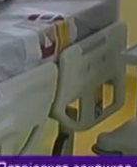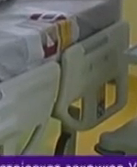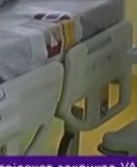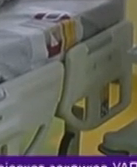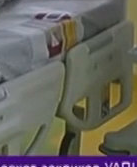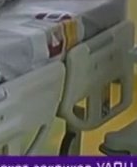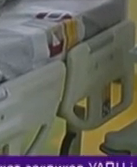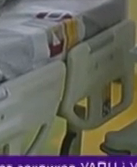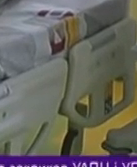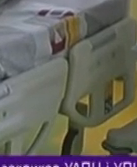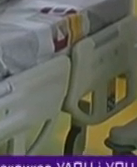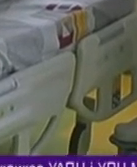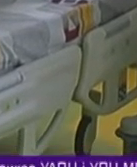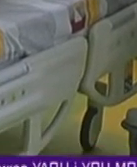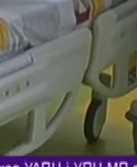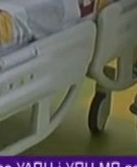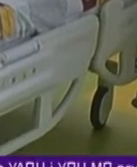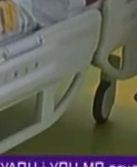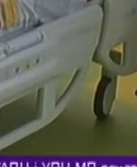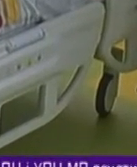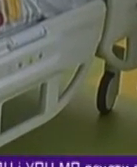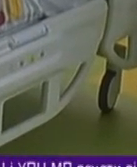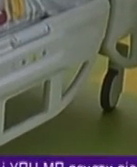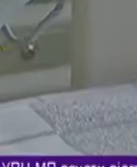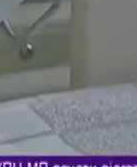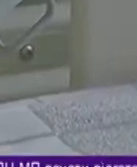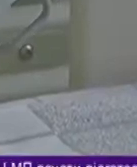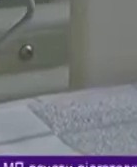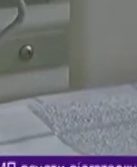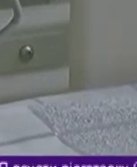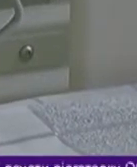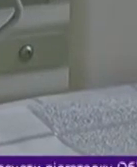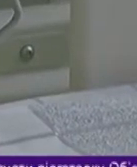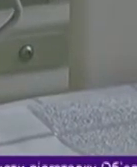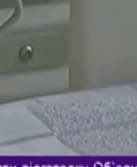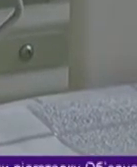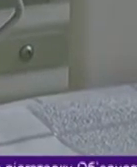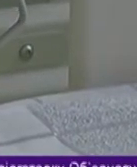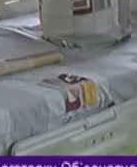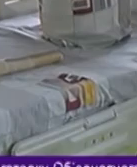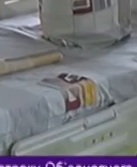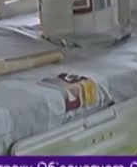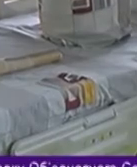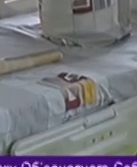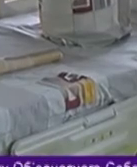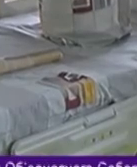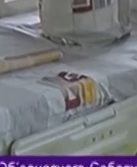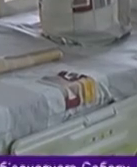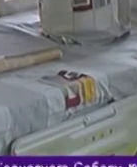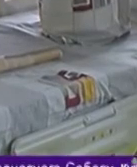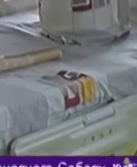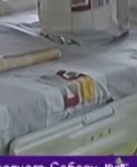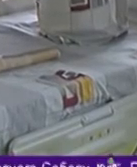опустили. Потрібно нам ніжки опустити – опустили. Пульт керування як загальний, так і для